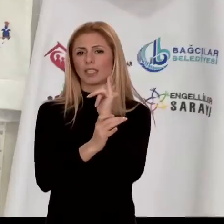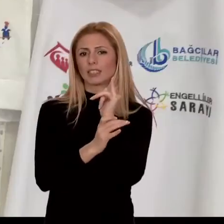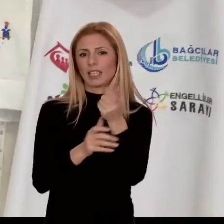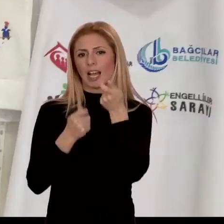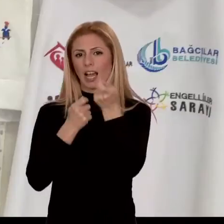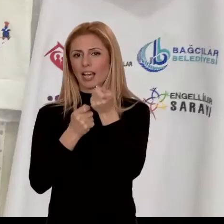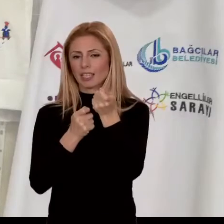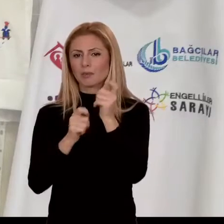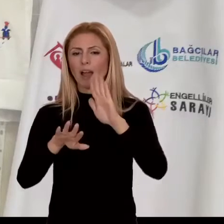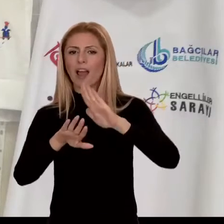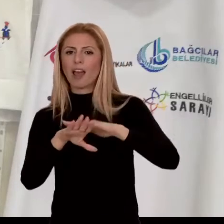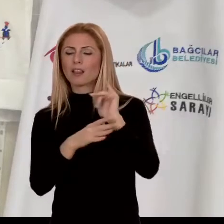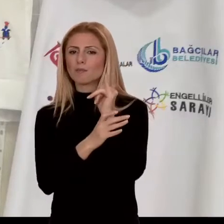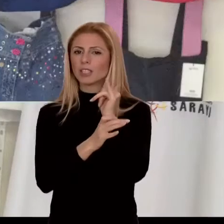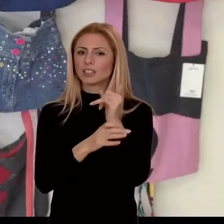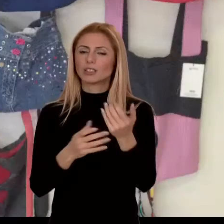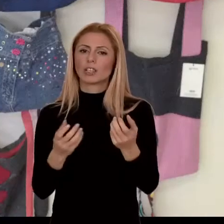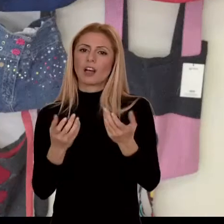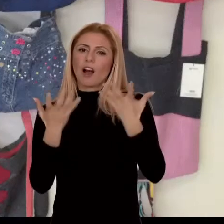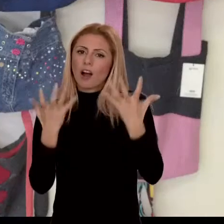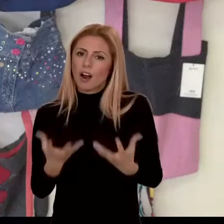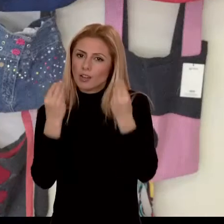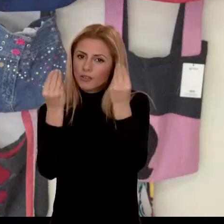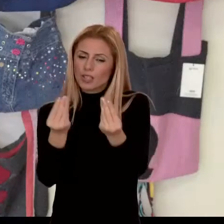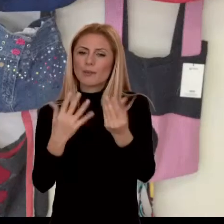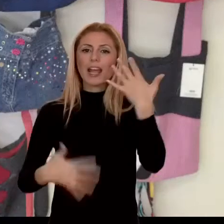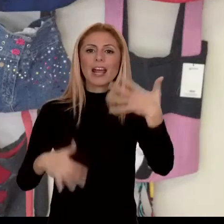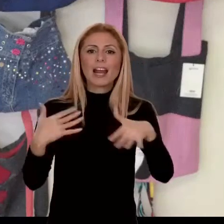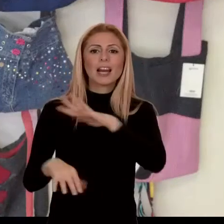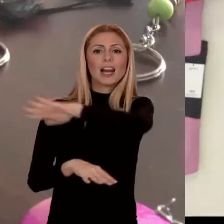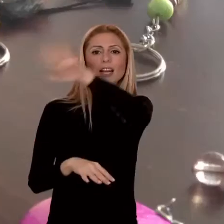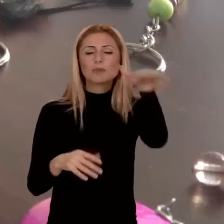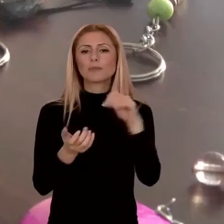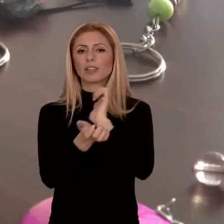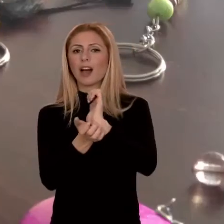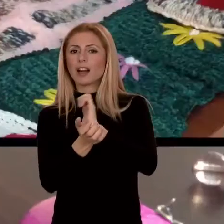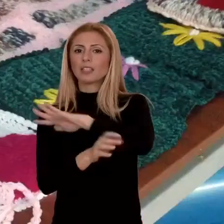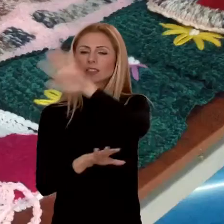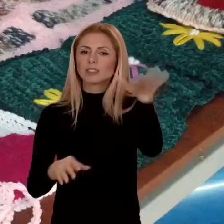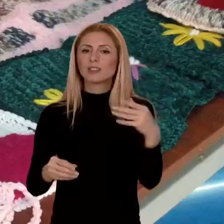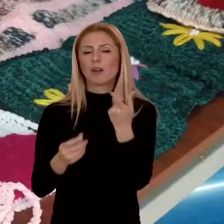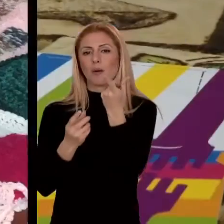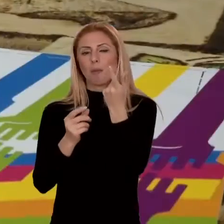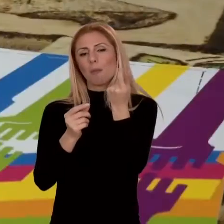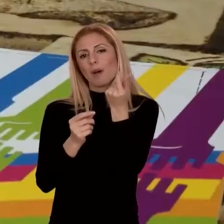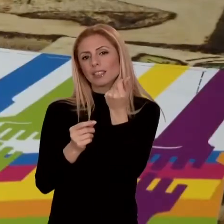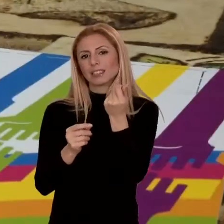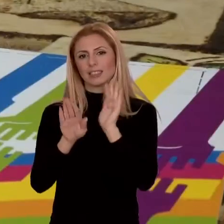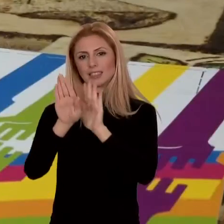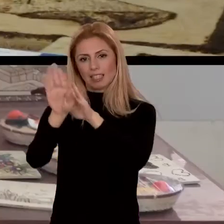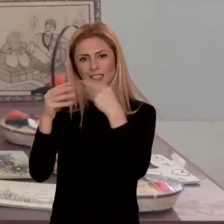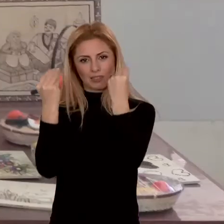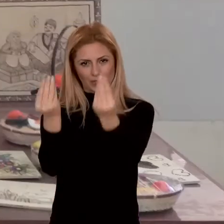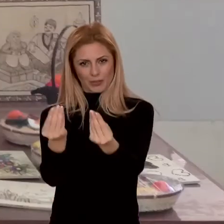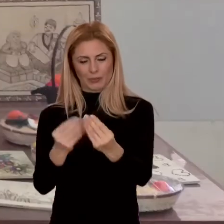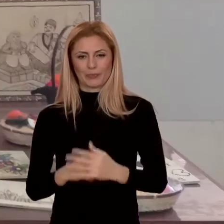mesleki eğitime ve el becerisi üretimlerine ağırlık verip engelli bireylerimize ve ailelerine maddi destek sağlıyor.